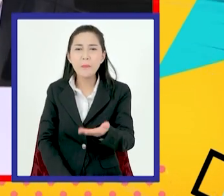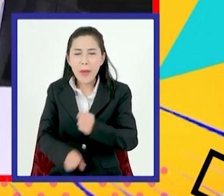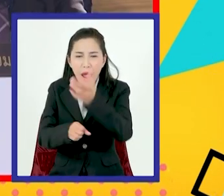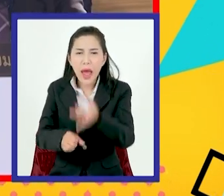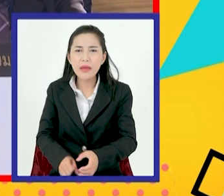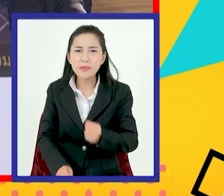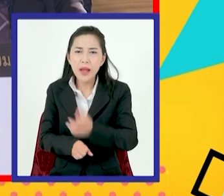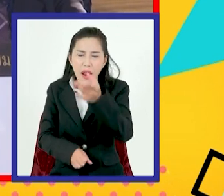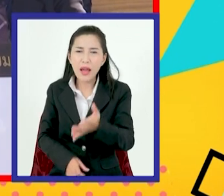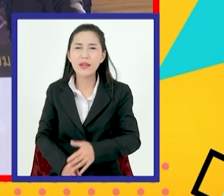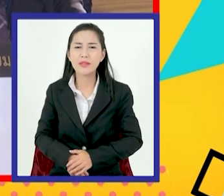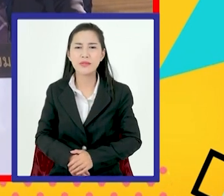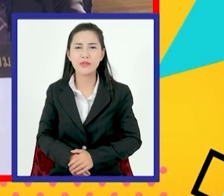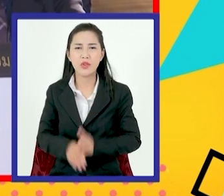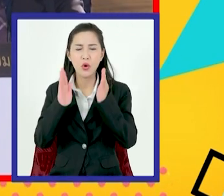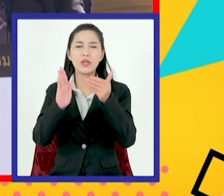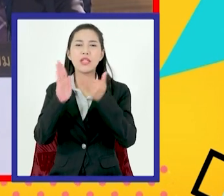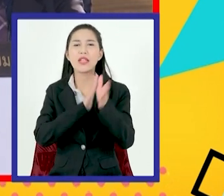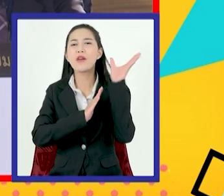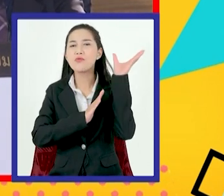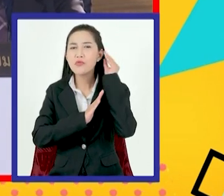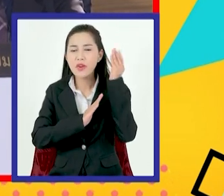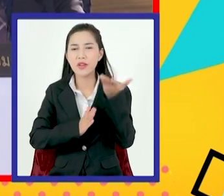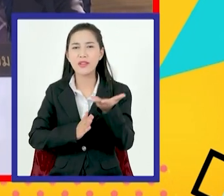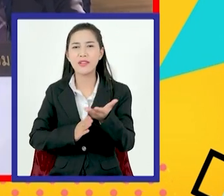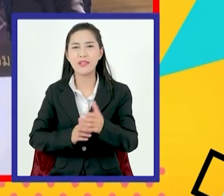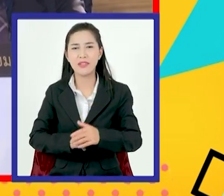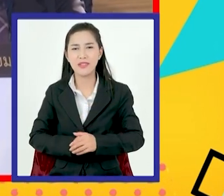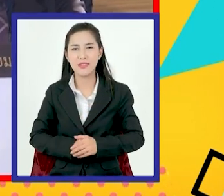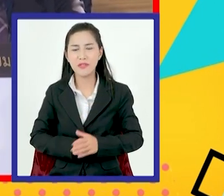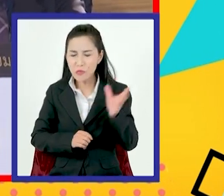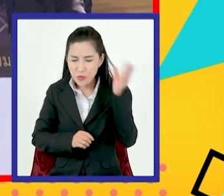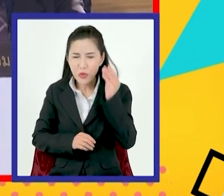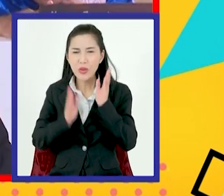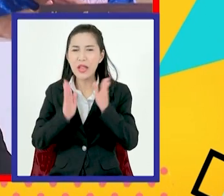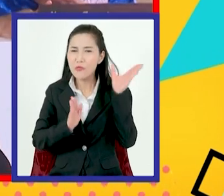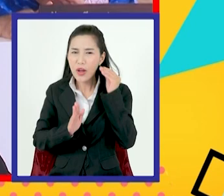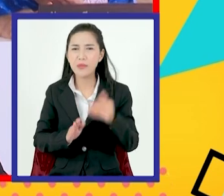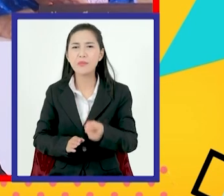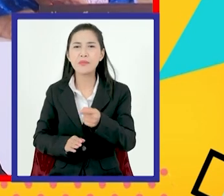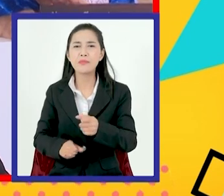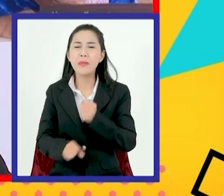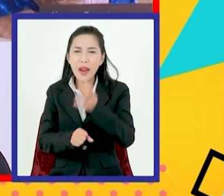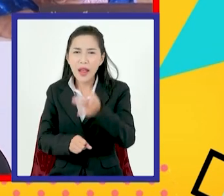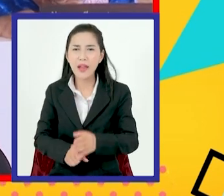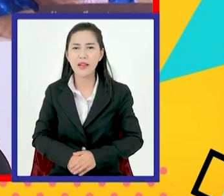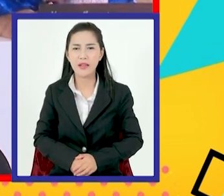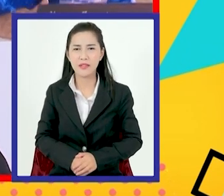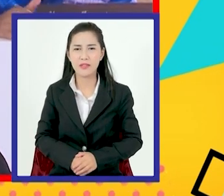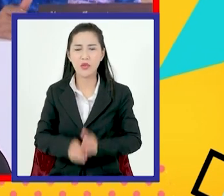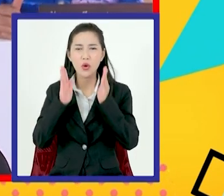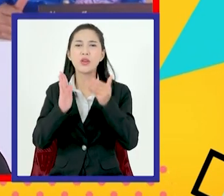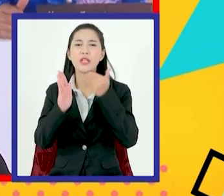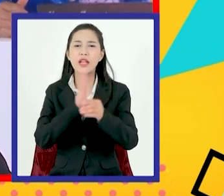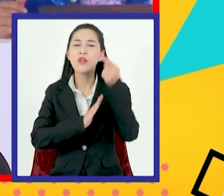อร์แค่นั้นเองคนอีสานเขาจะฟังรู้เรื่อง เป็นไรเดอร์ ใช่ไหมเหมือนว่ามึงเป็นอะไรเดอร์นะไม่อย่างนี้ไปคนอีสานเท่านั้น